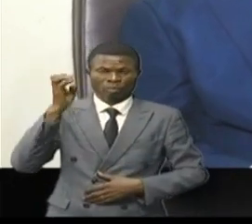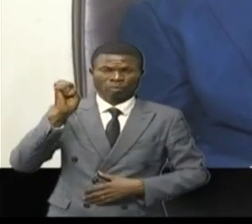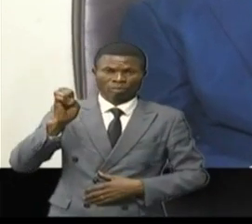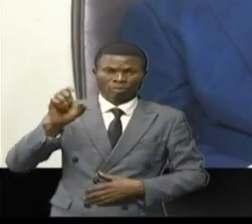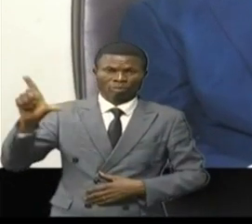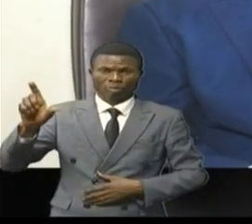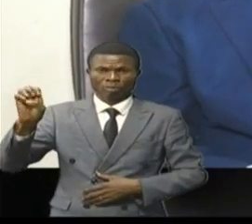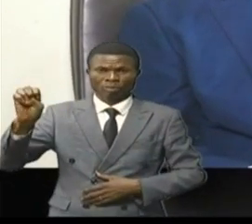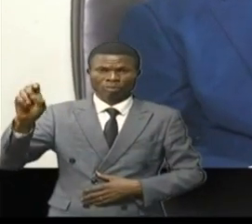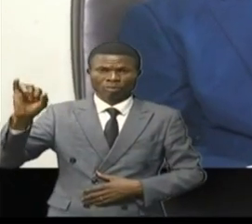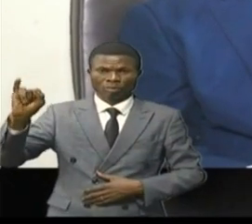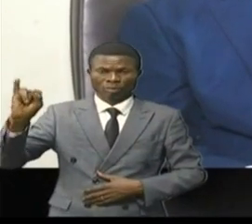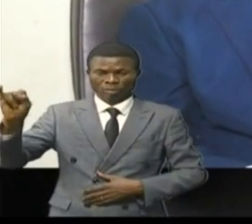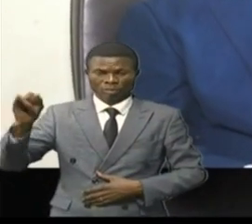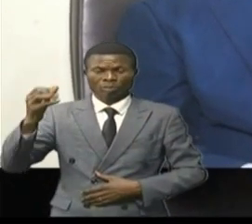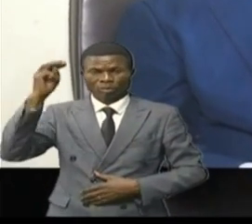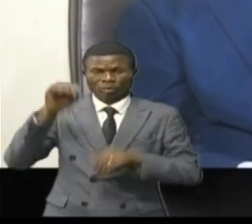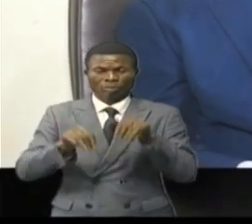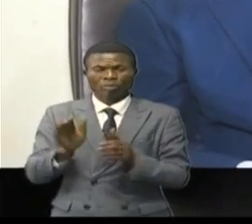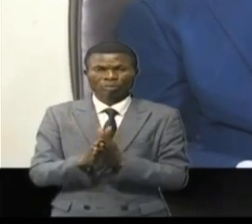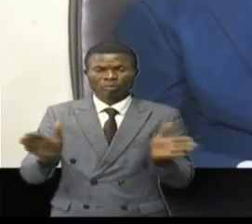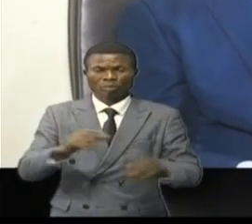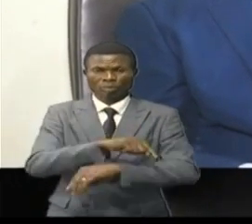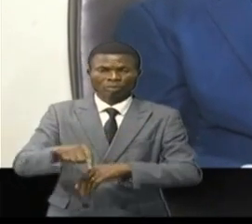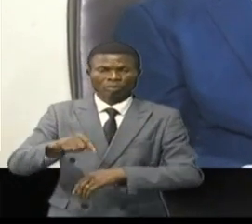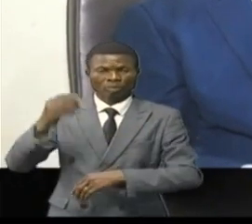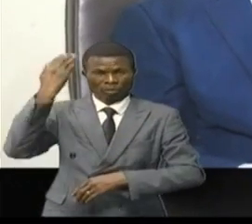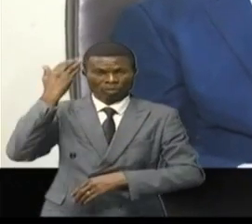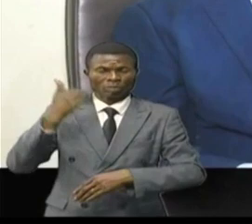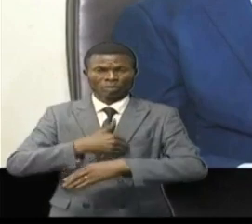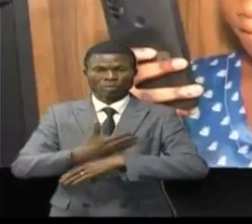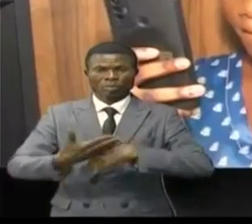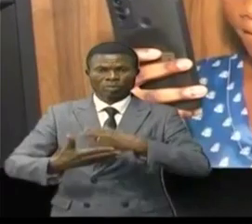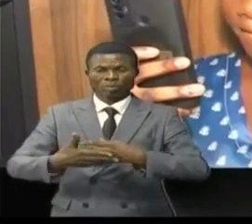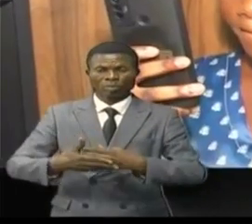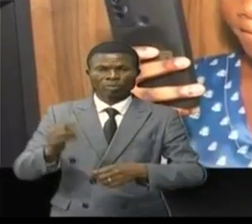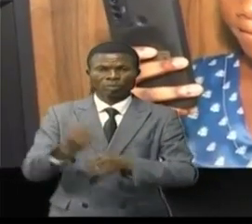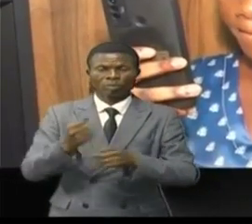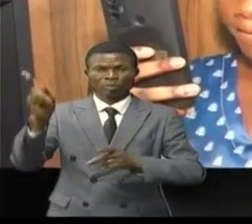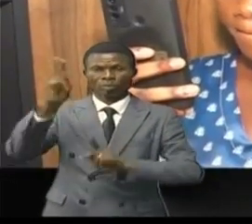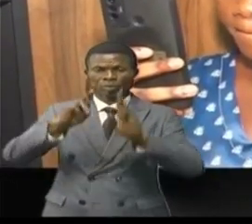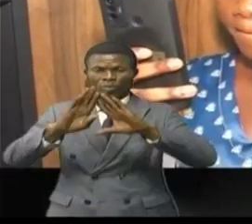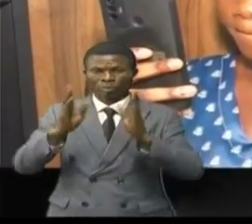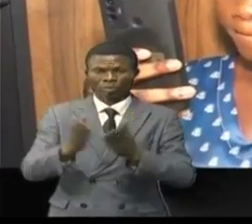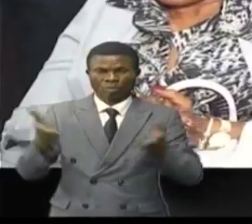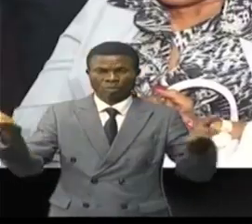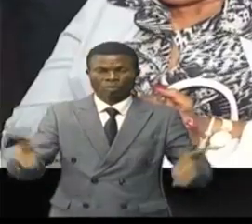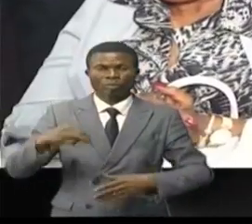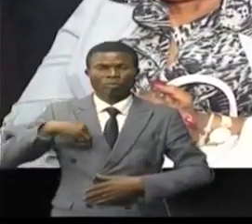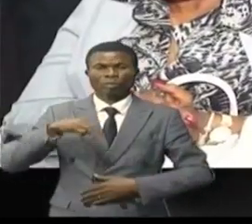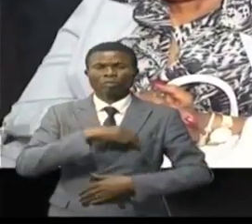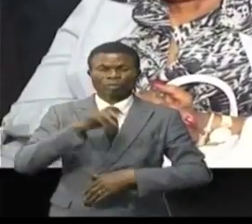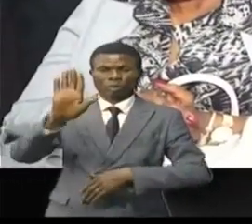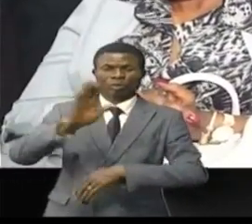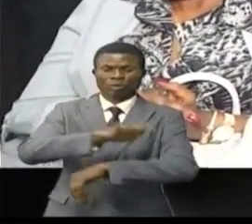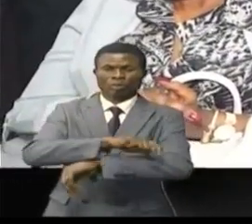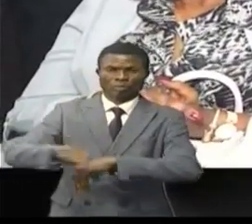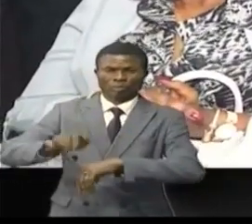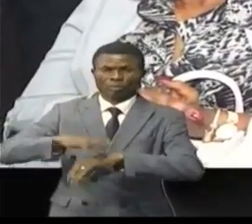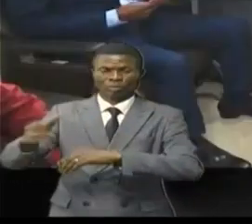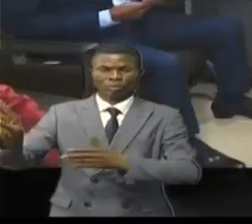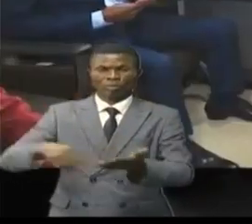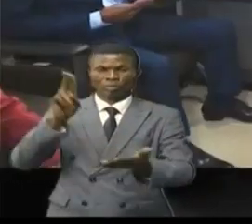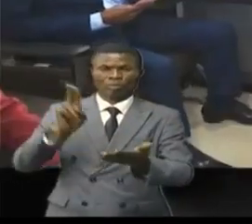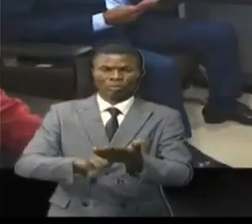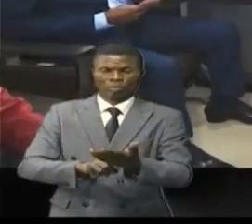le secrétaire général au ministère justement des infrastructures et travaux publics en présence de quelques membres de son cabinet. Après la